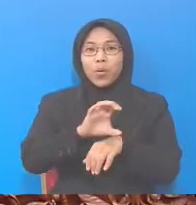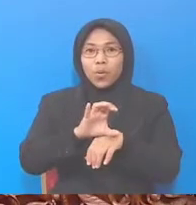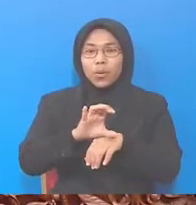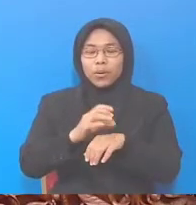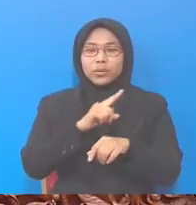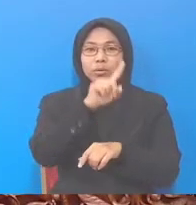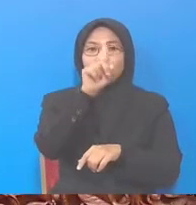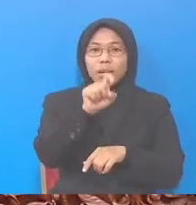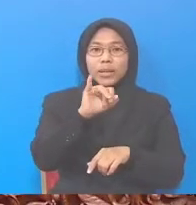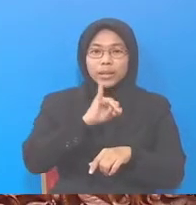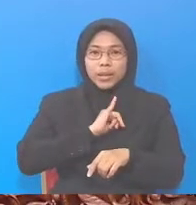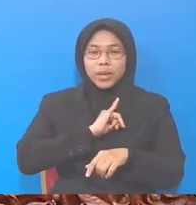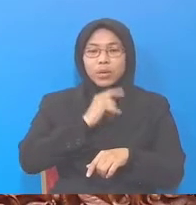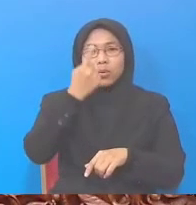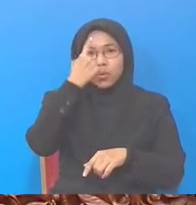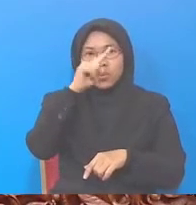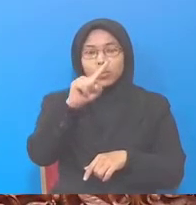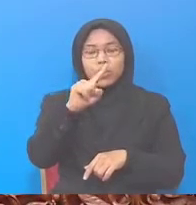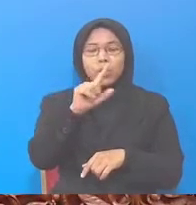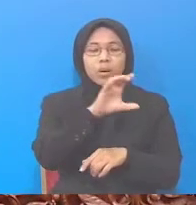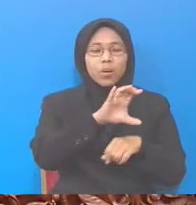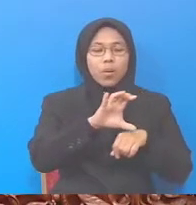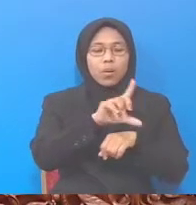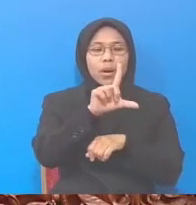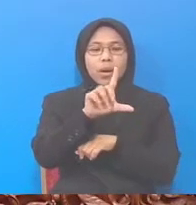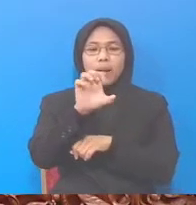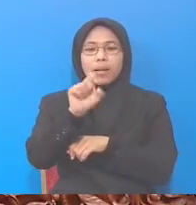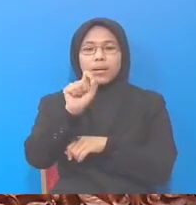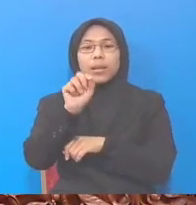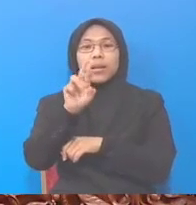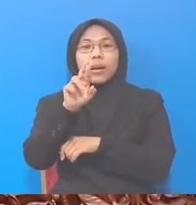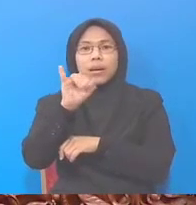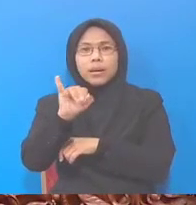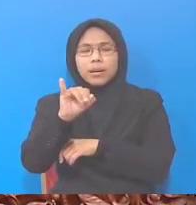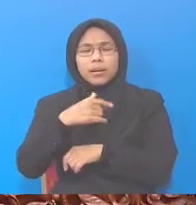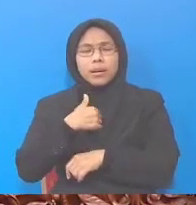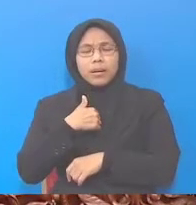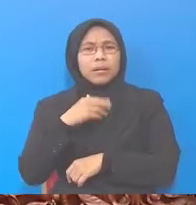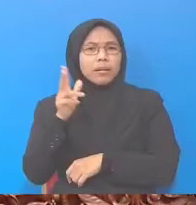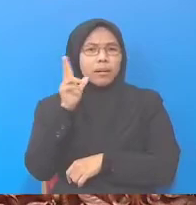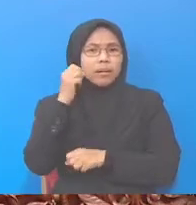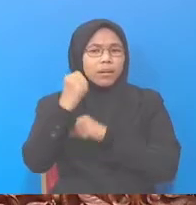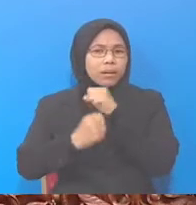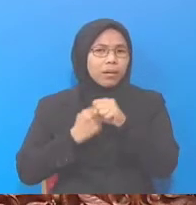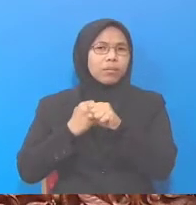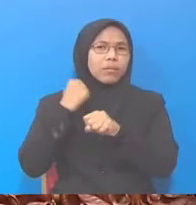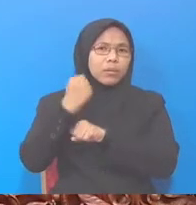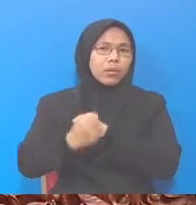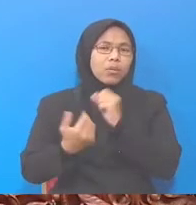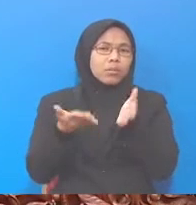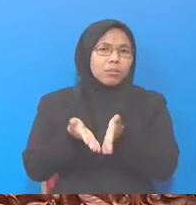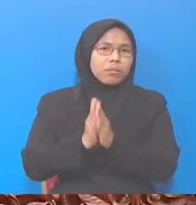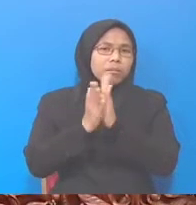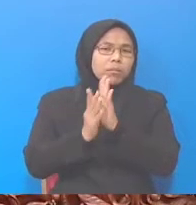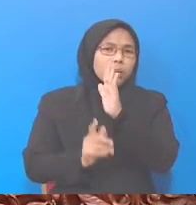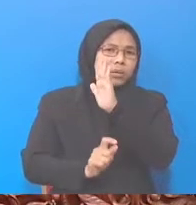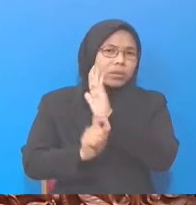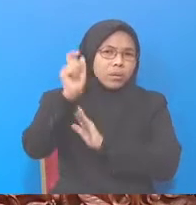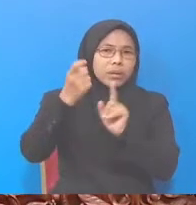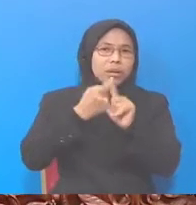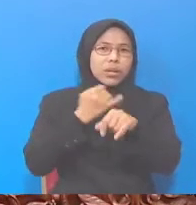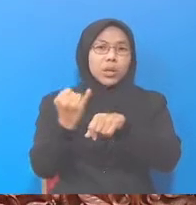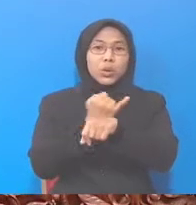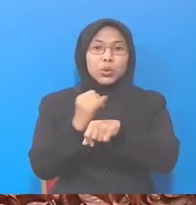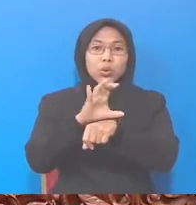saya elah berkaitan dengan penghasilan Koko Lestari di Indonesia Sebab daripada tahu ke tahu terdapat permintaan yang tinggi daripada